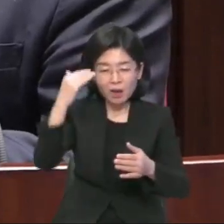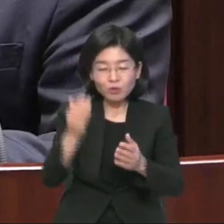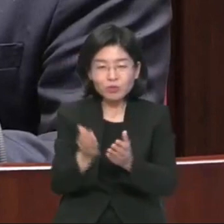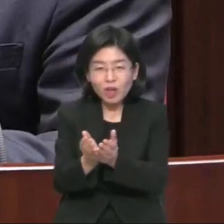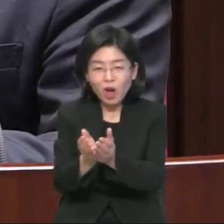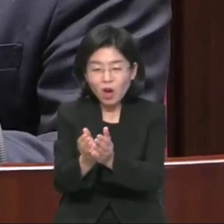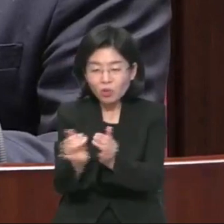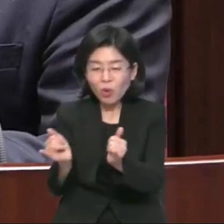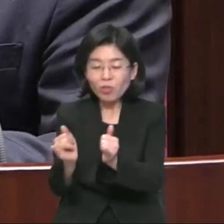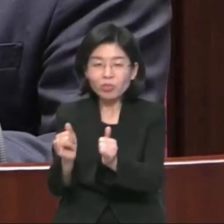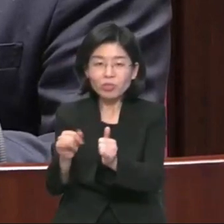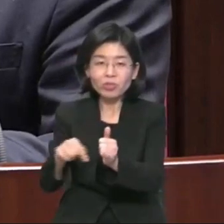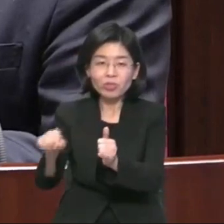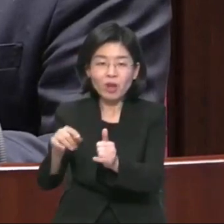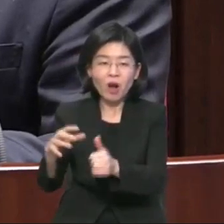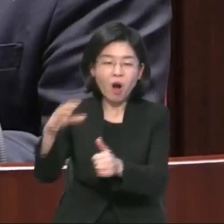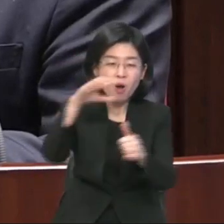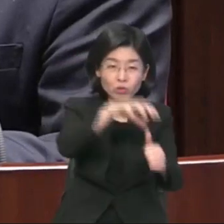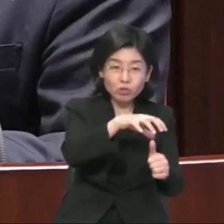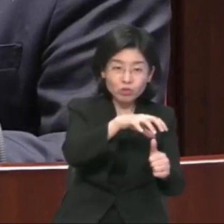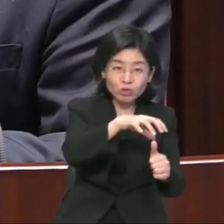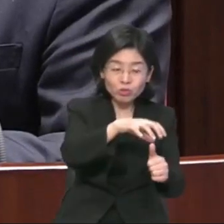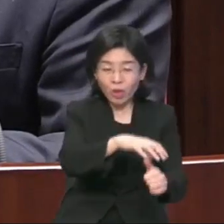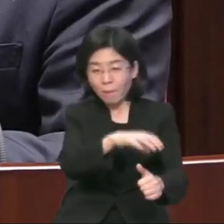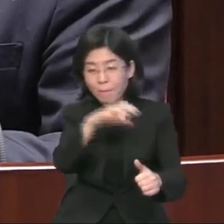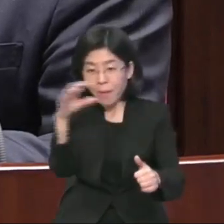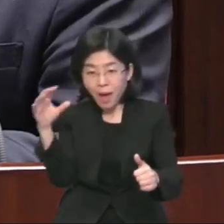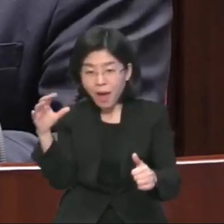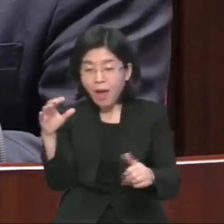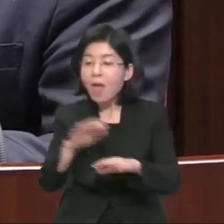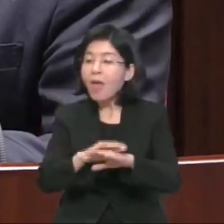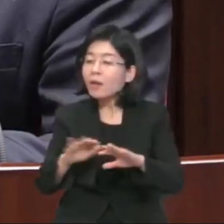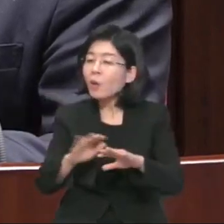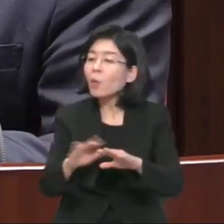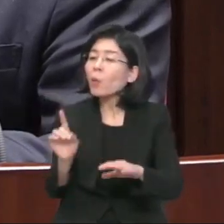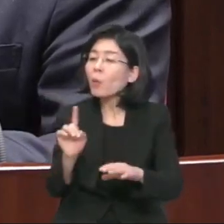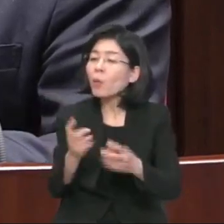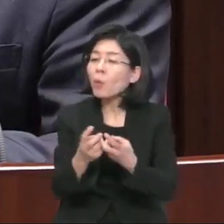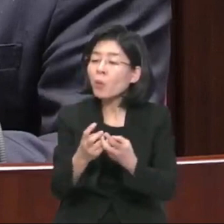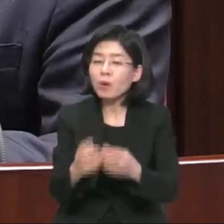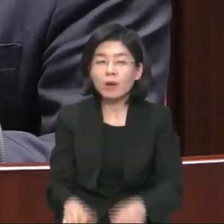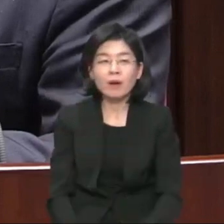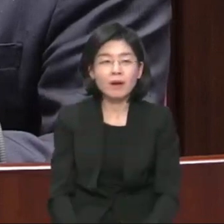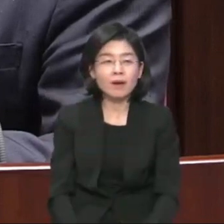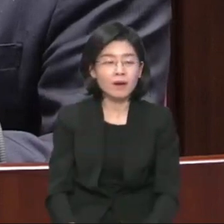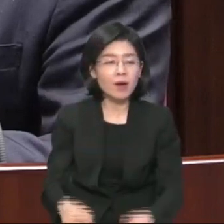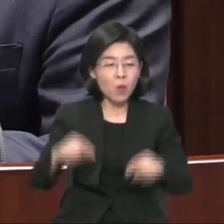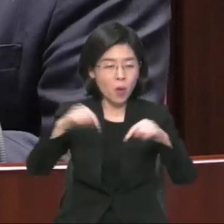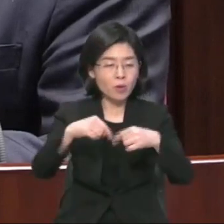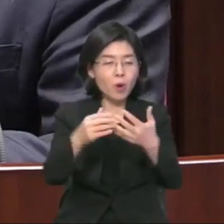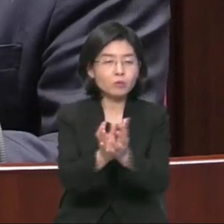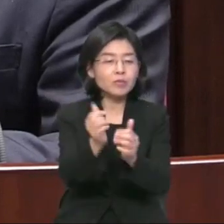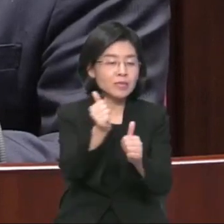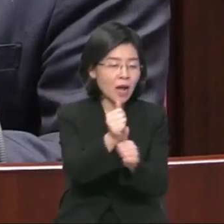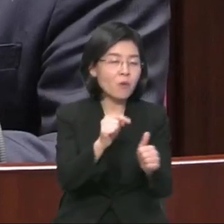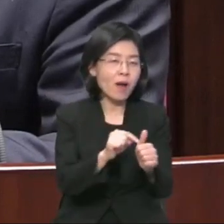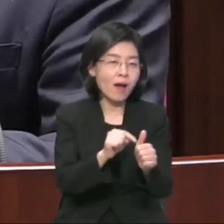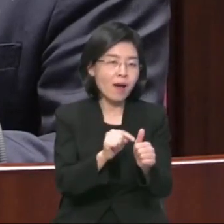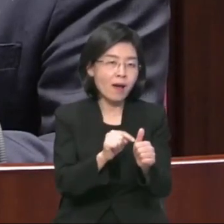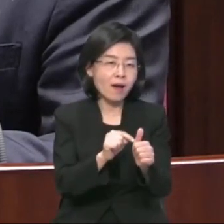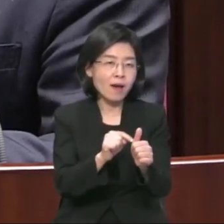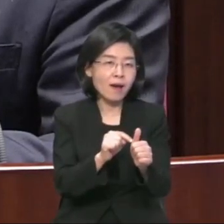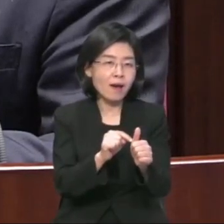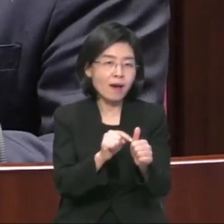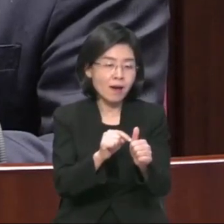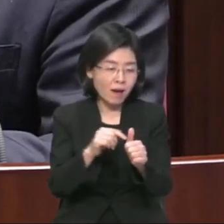예, 일단 저희 차관과의 통화를 통해서 저희한테 미리 통보를 했고요. 그리고 곧바로